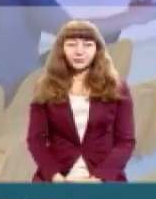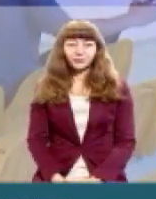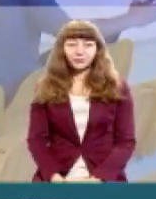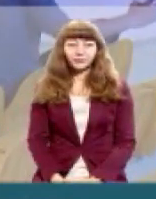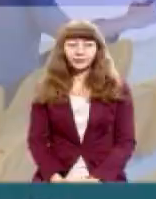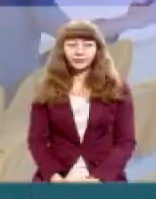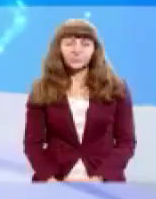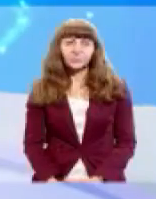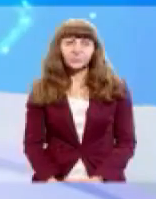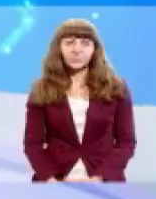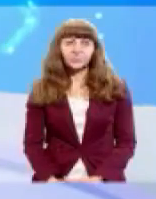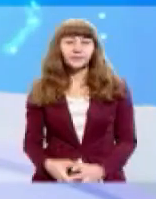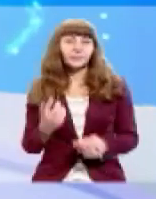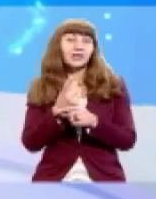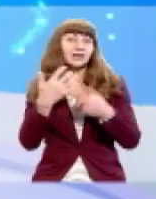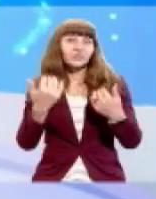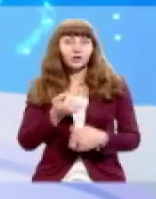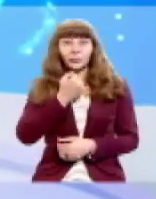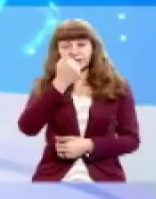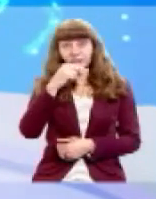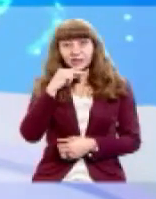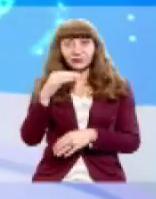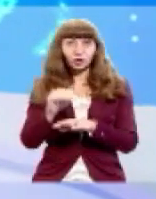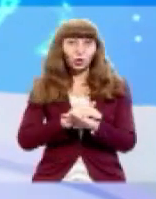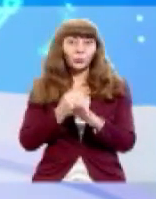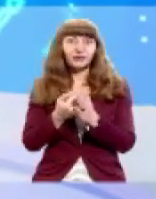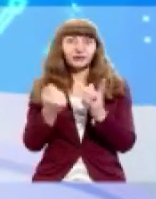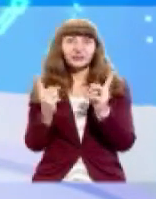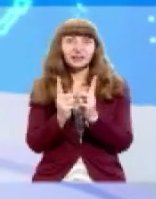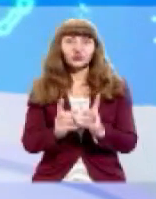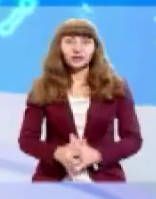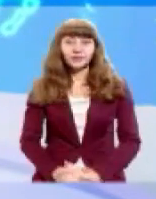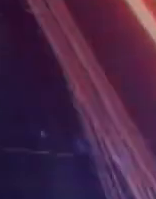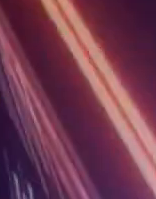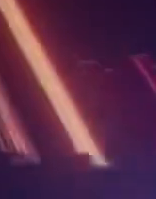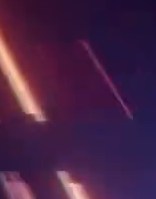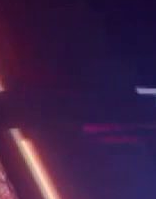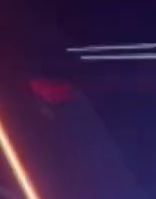телеарнасы. Арқа ақпарат өз мәресіне жетті. Амандықта жүздескенше.